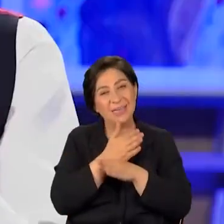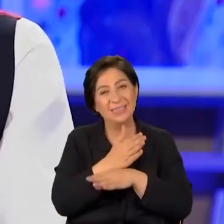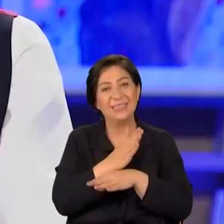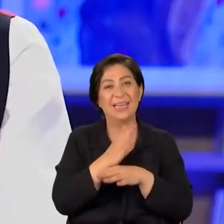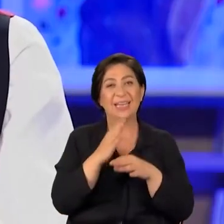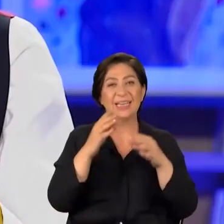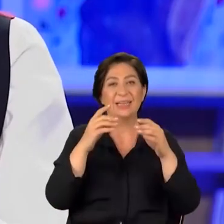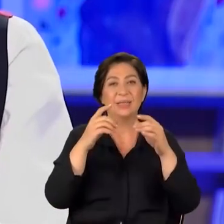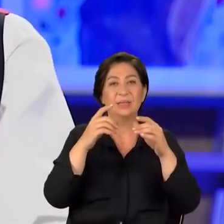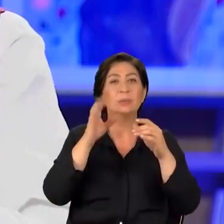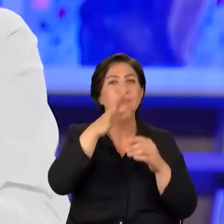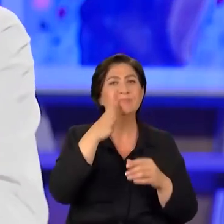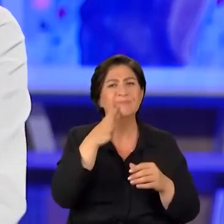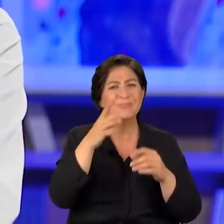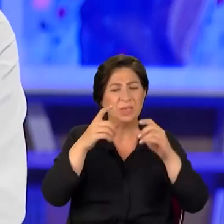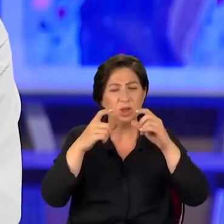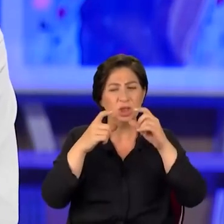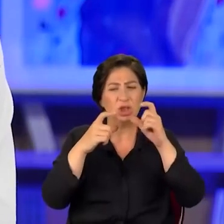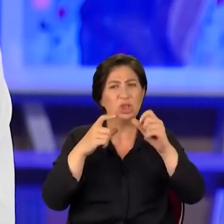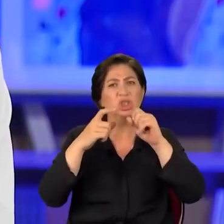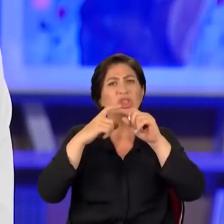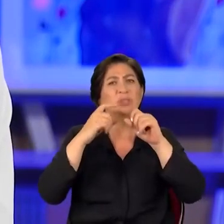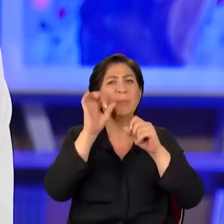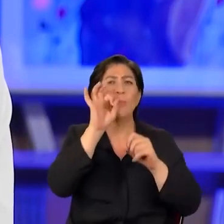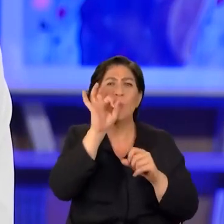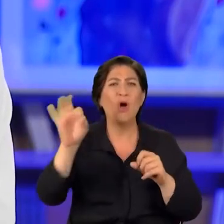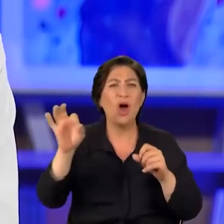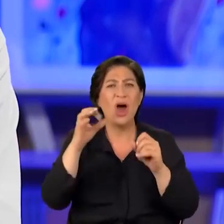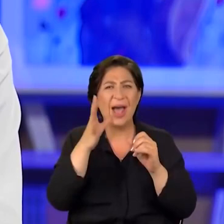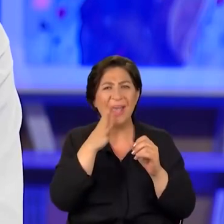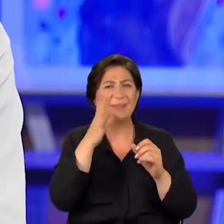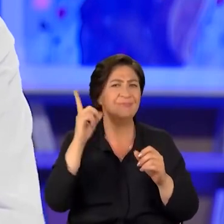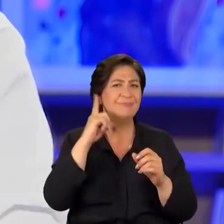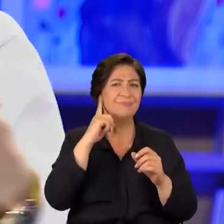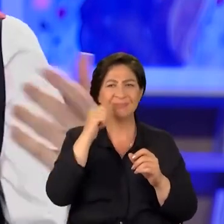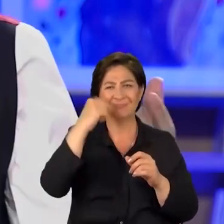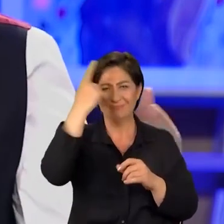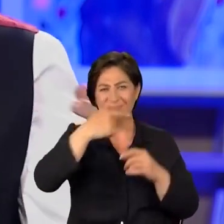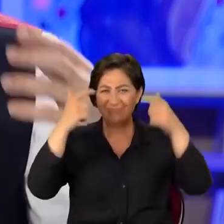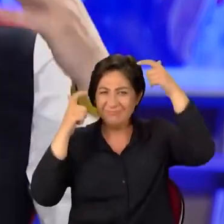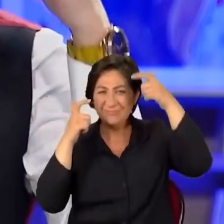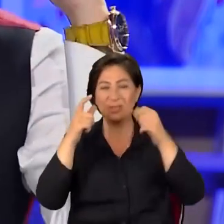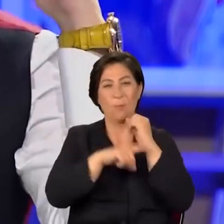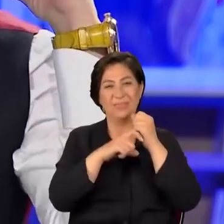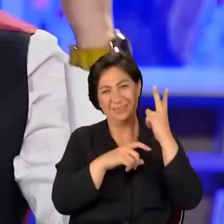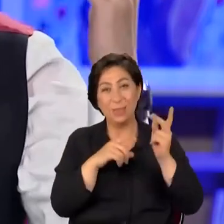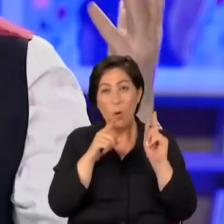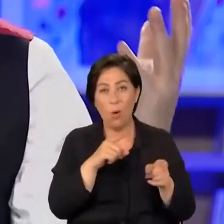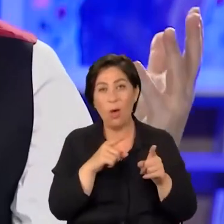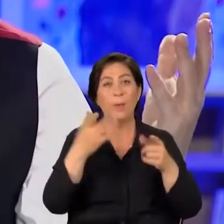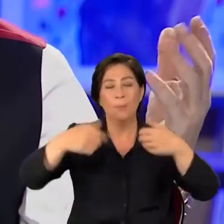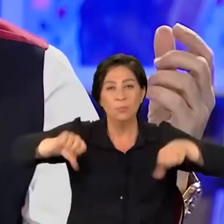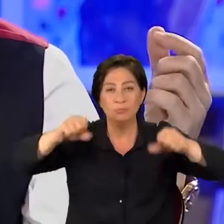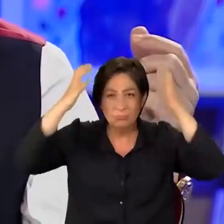Che Guevara'nın bir pro markasına dönüşmesi, Schubert'in